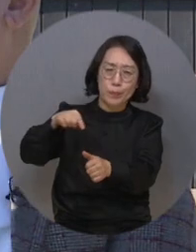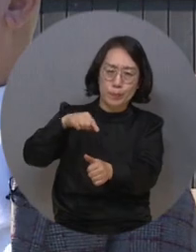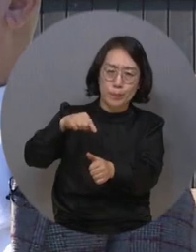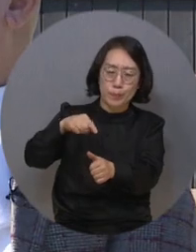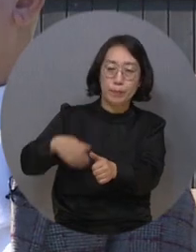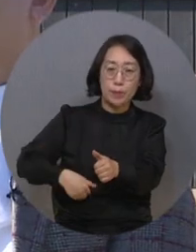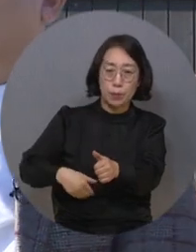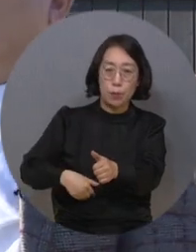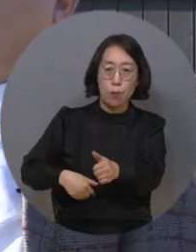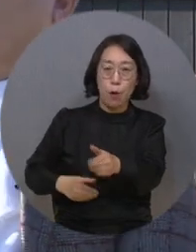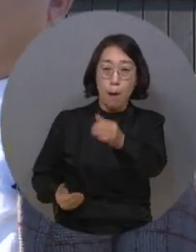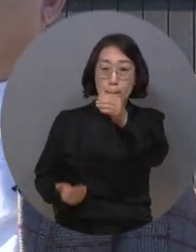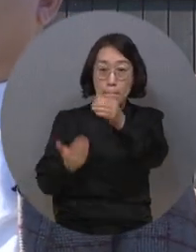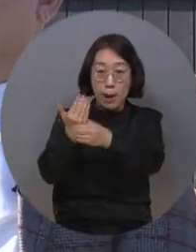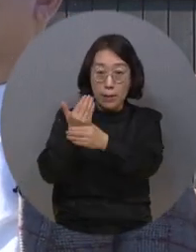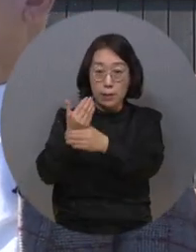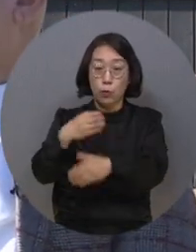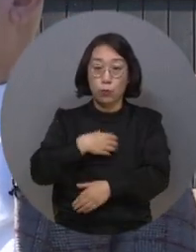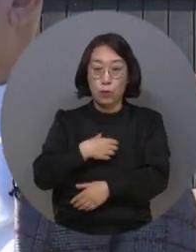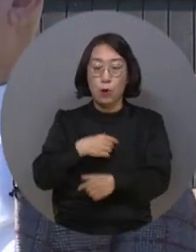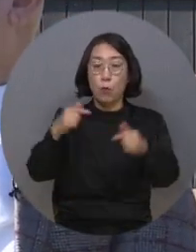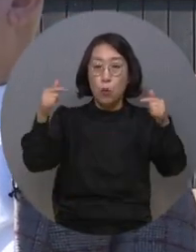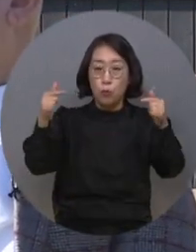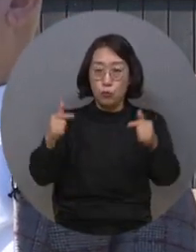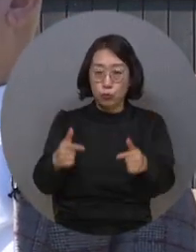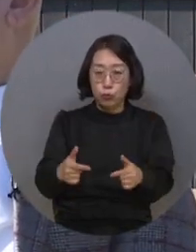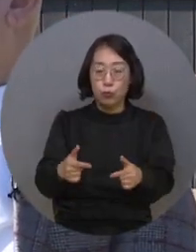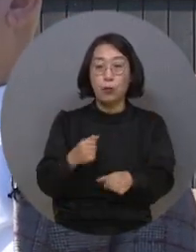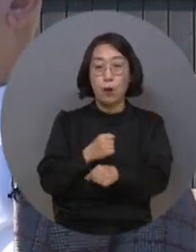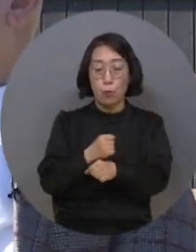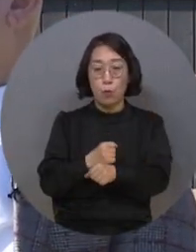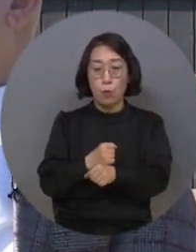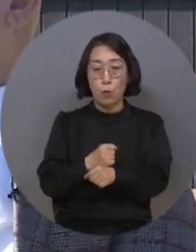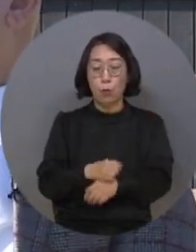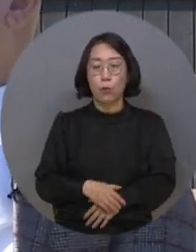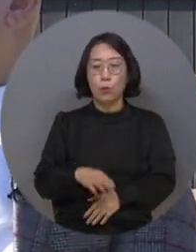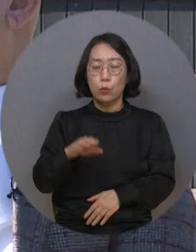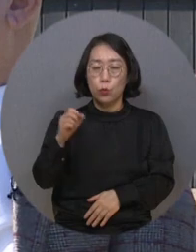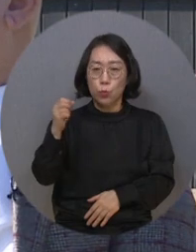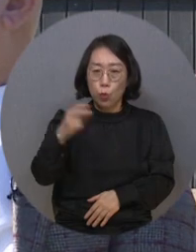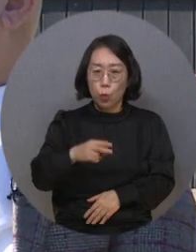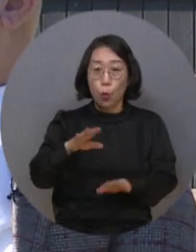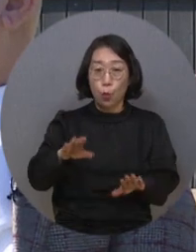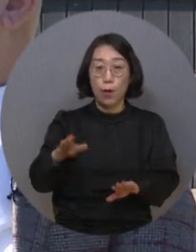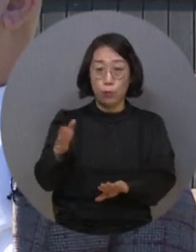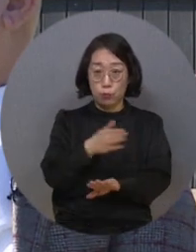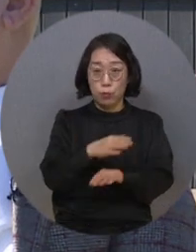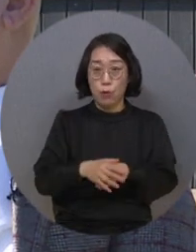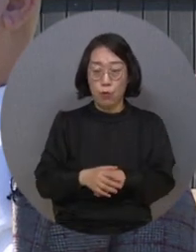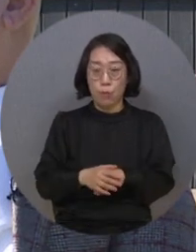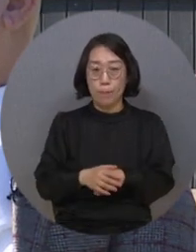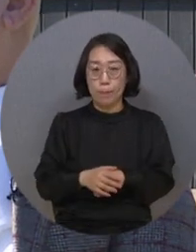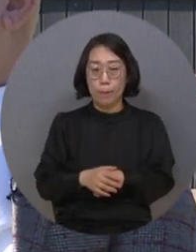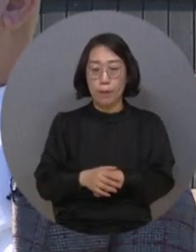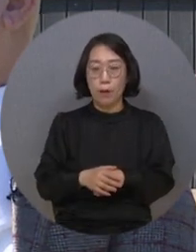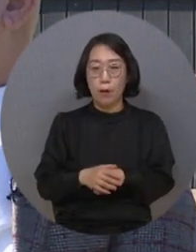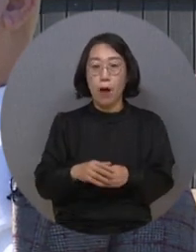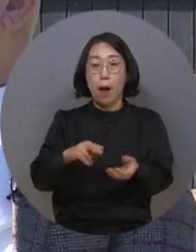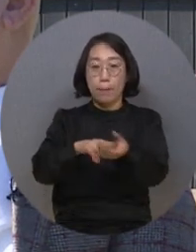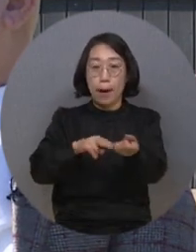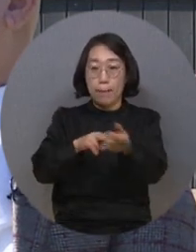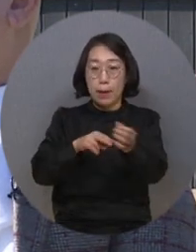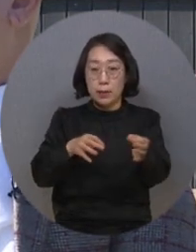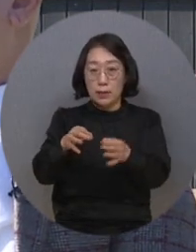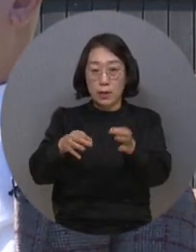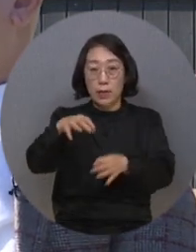네. 사고의 위험을 좀 예방을 하고, 그리고 이제 올해부터 또, 네. 이 전동구 타시는 분들에게 보험을